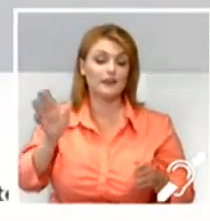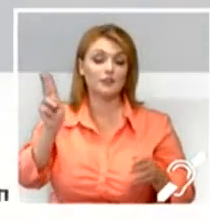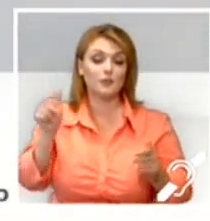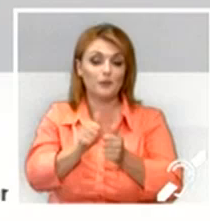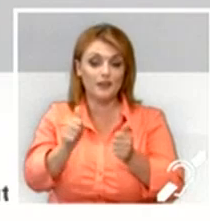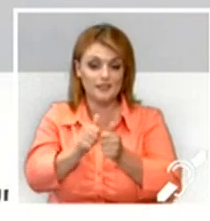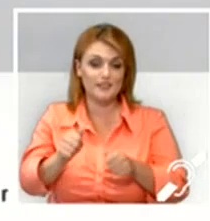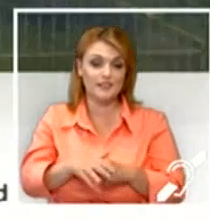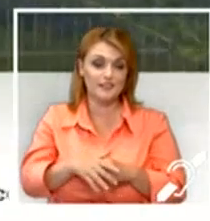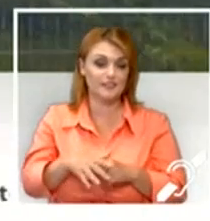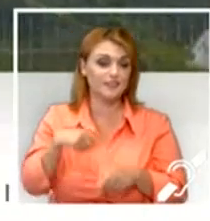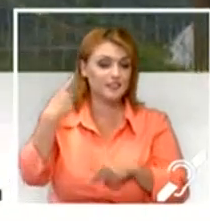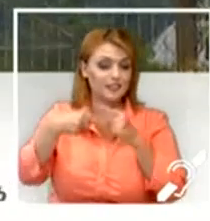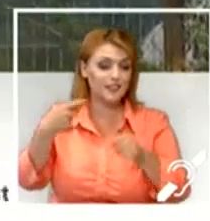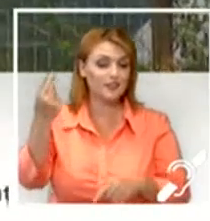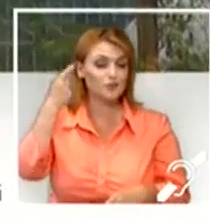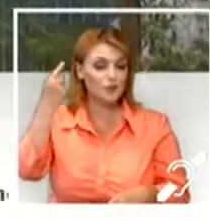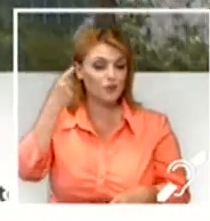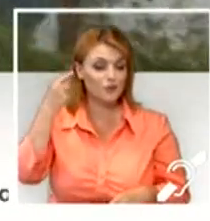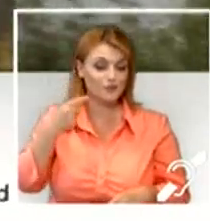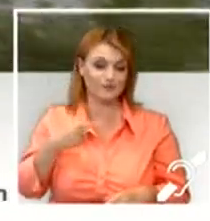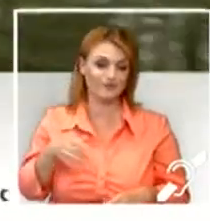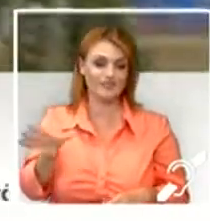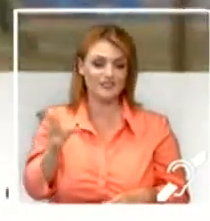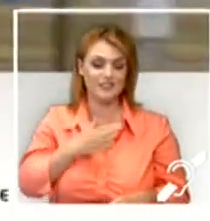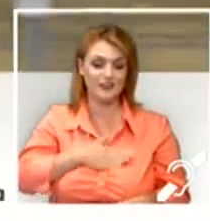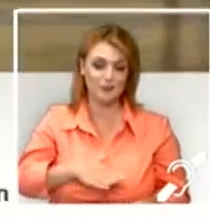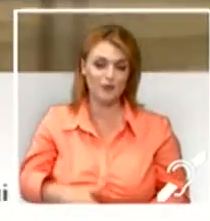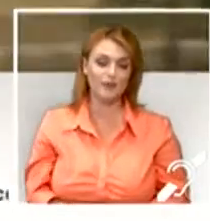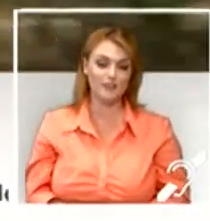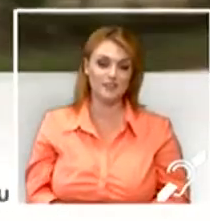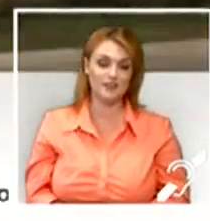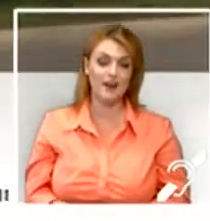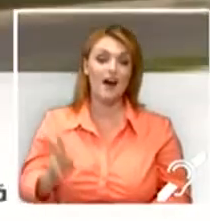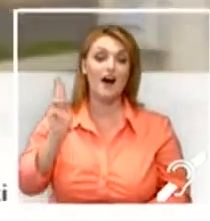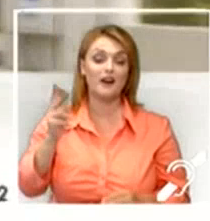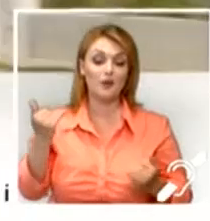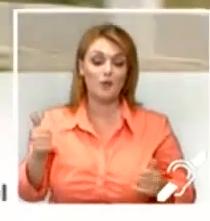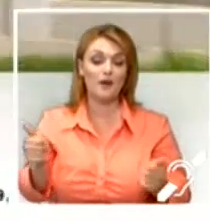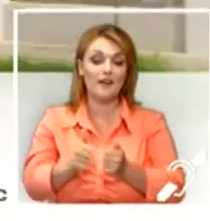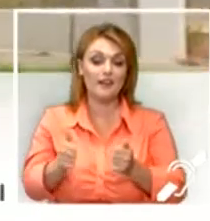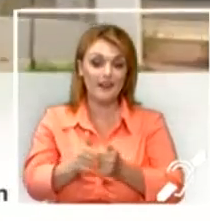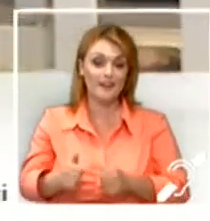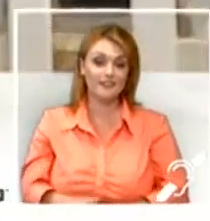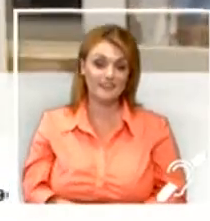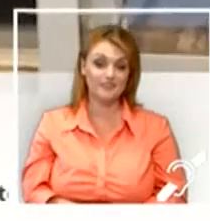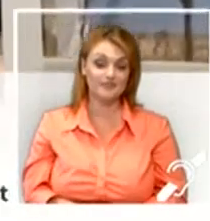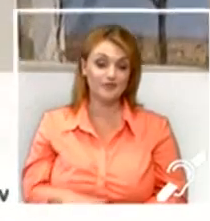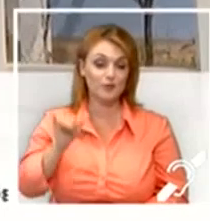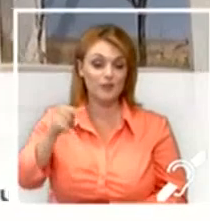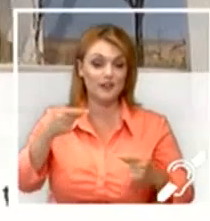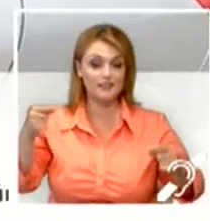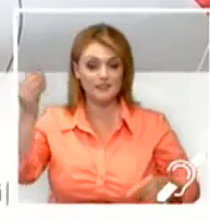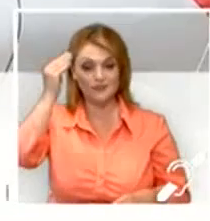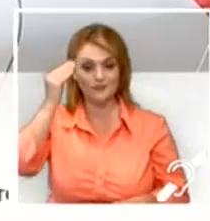Din 2009, avioanele puteau ateriza și decola doar ziua, iar cei care stau acum aproape de gardul aeroportului au păreri